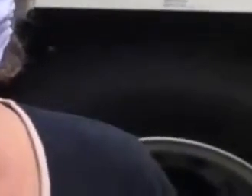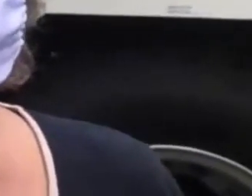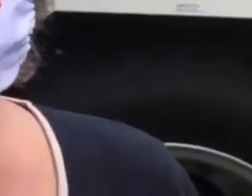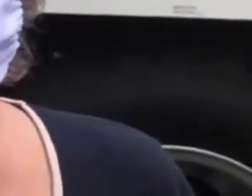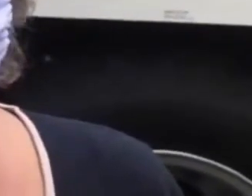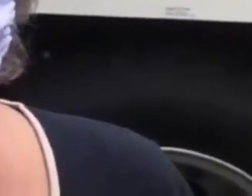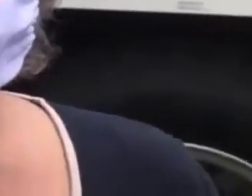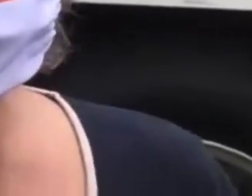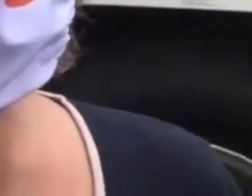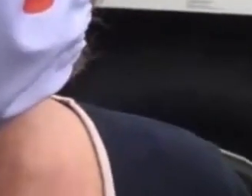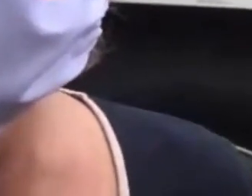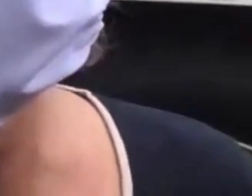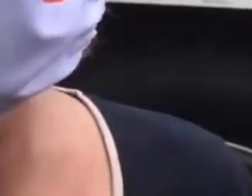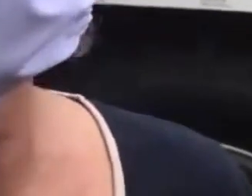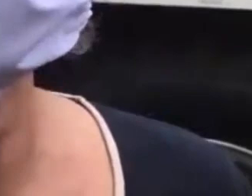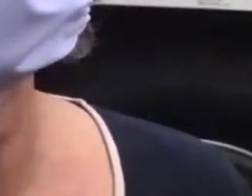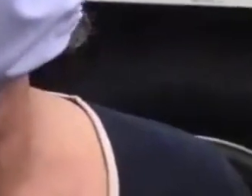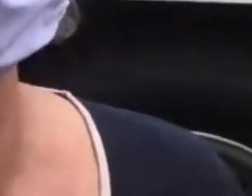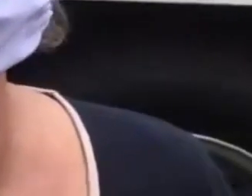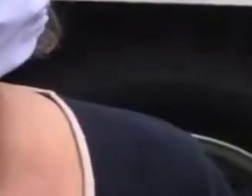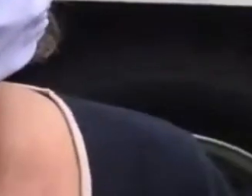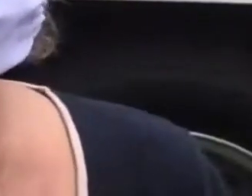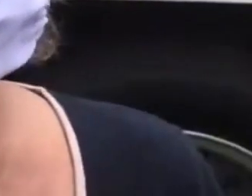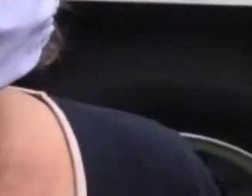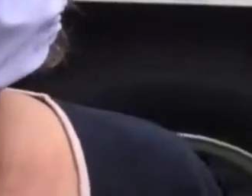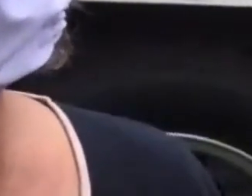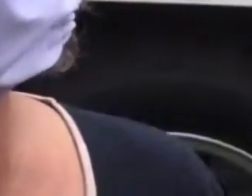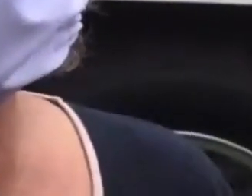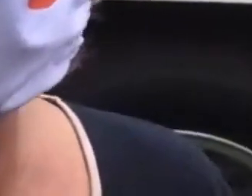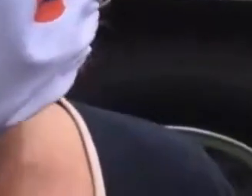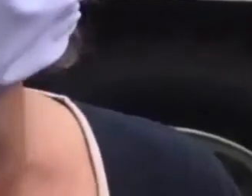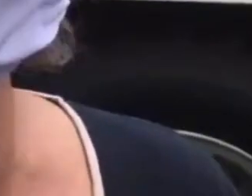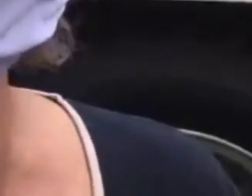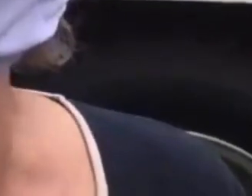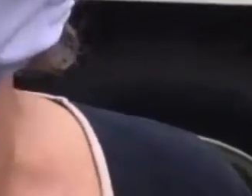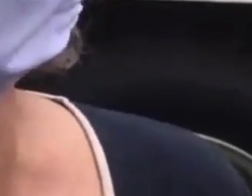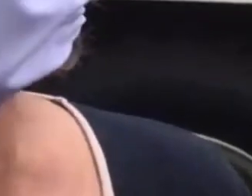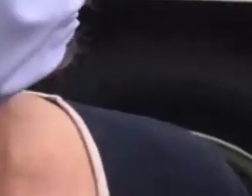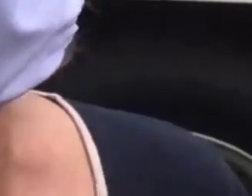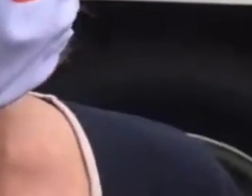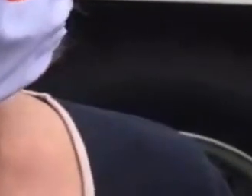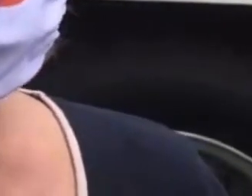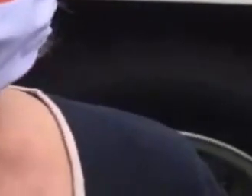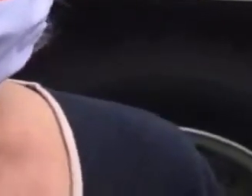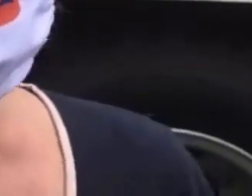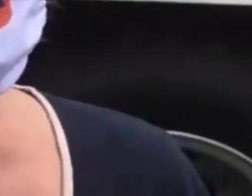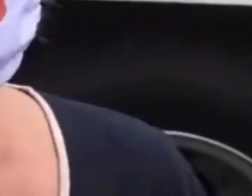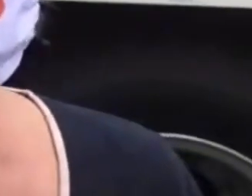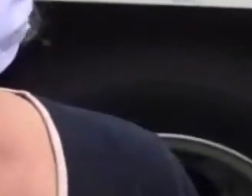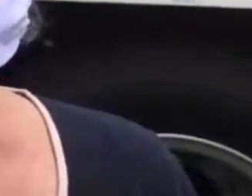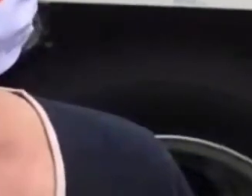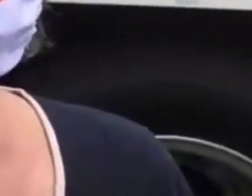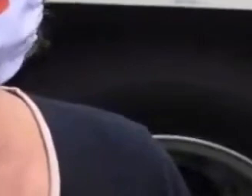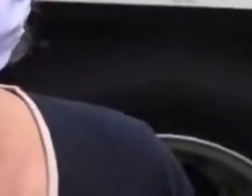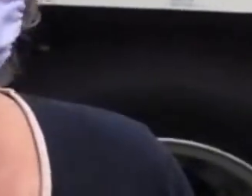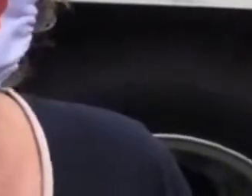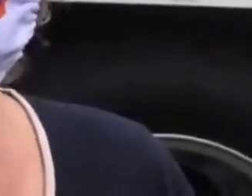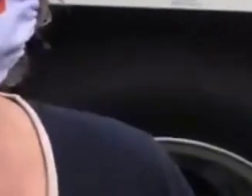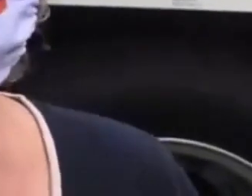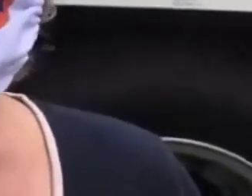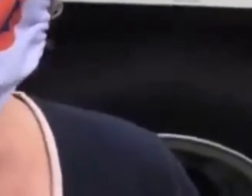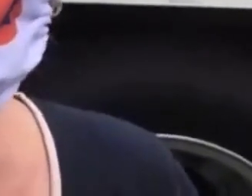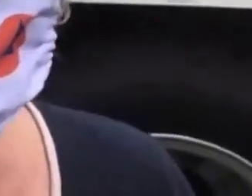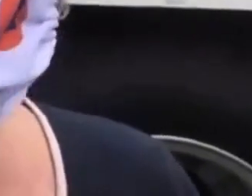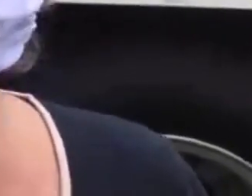Hallo, wir melden uns zurück beim virtuellen Tag der offenen Tür im BBK. Wir zeigen ja heute Einblicke